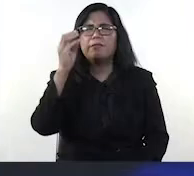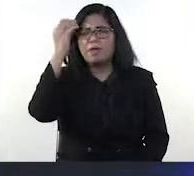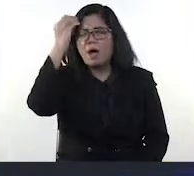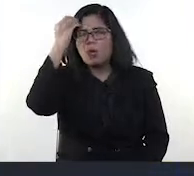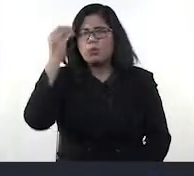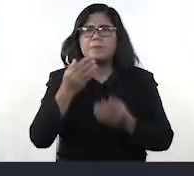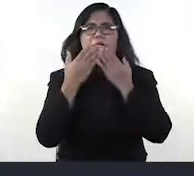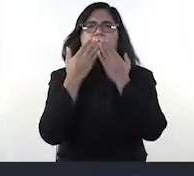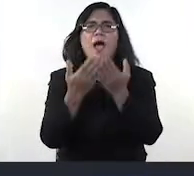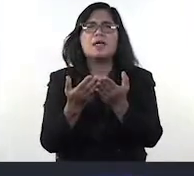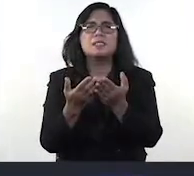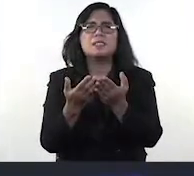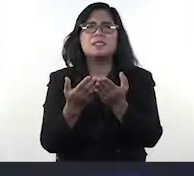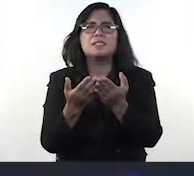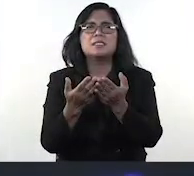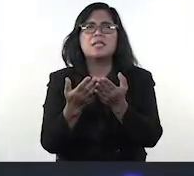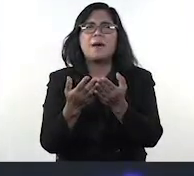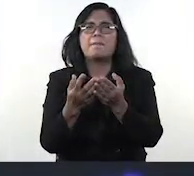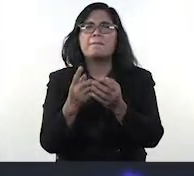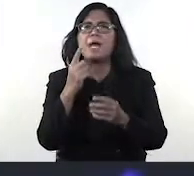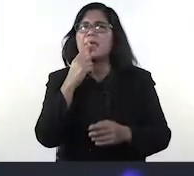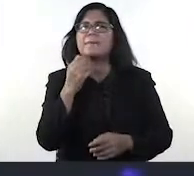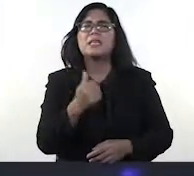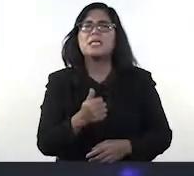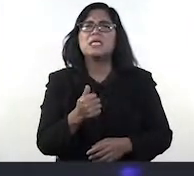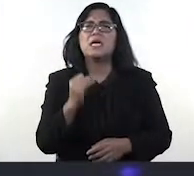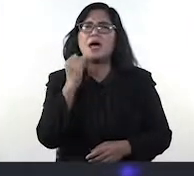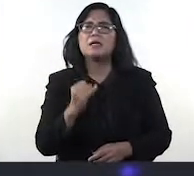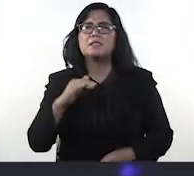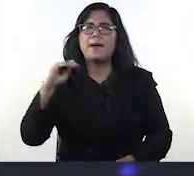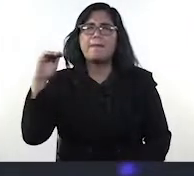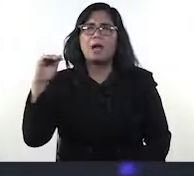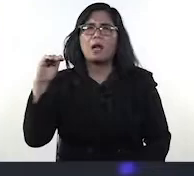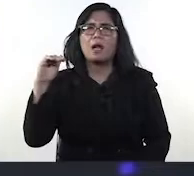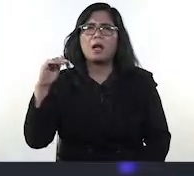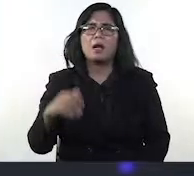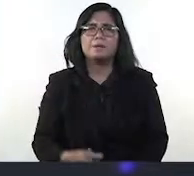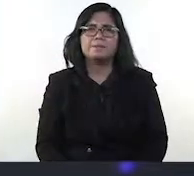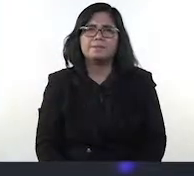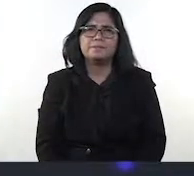berterima kasih untuk hal yang penting paling penting di Herza Man